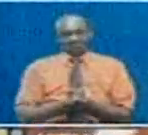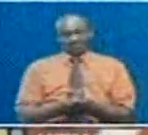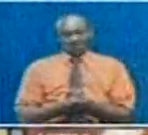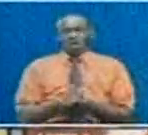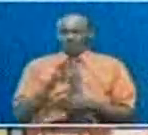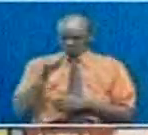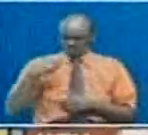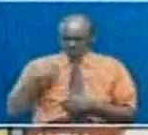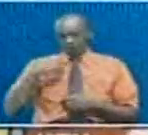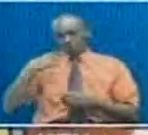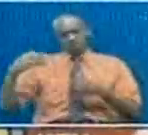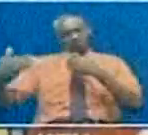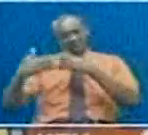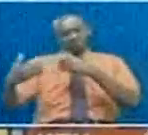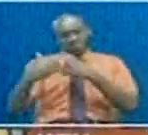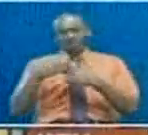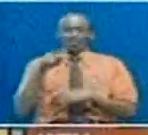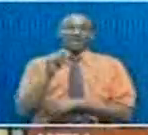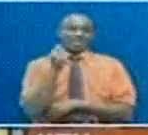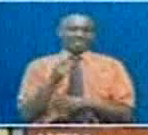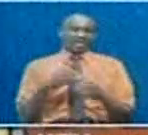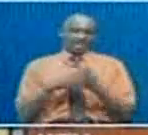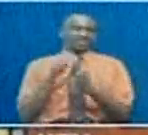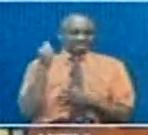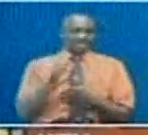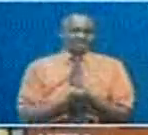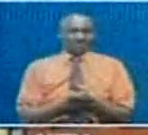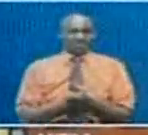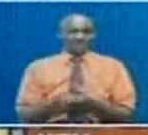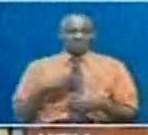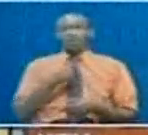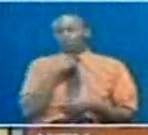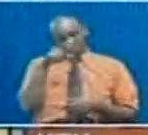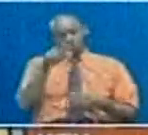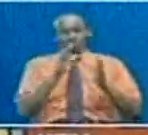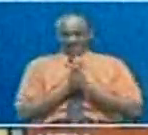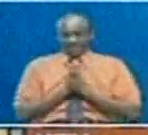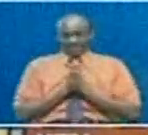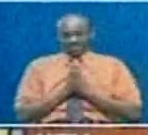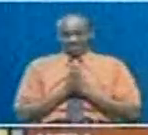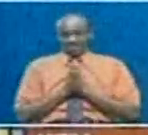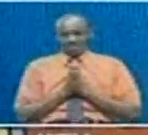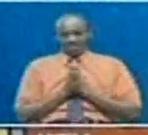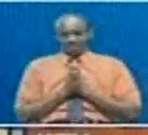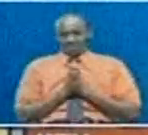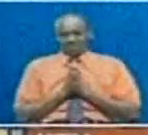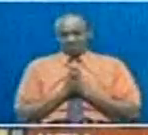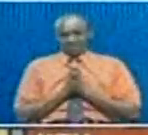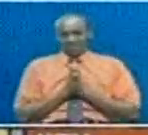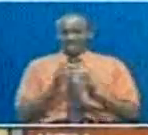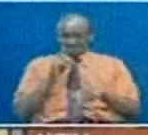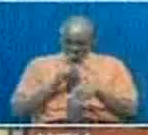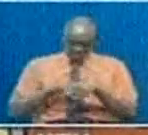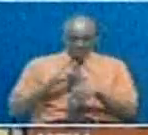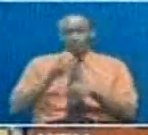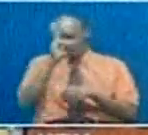to harm us. I want you to pray that through us, the three men